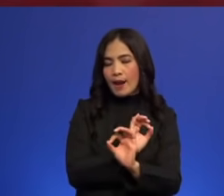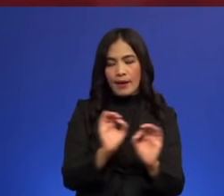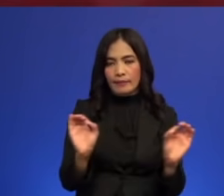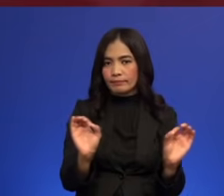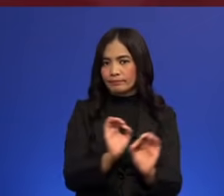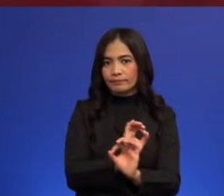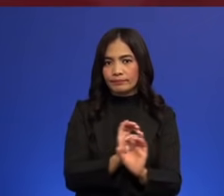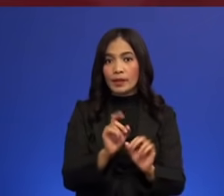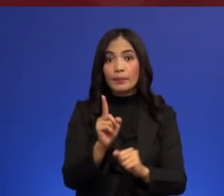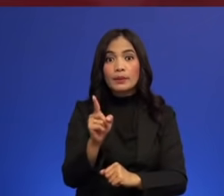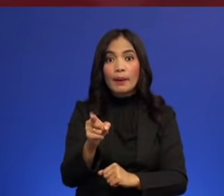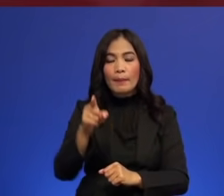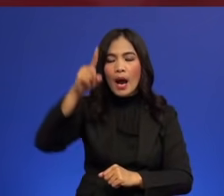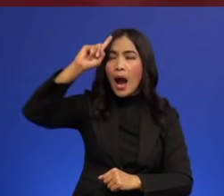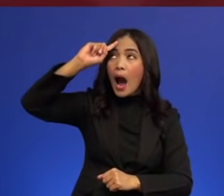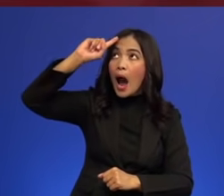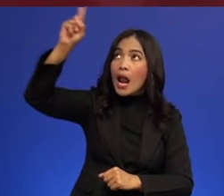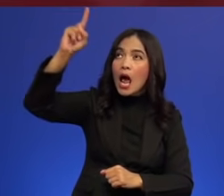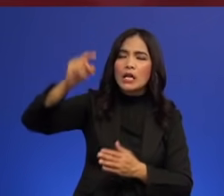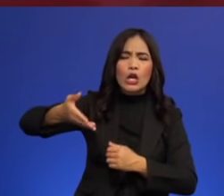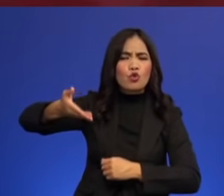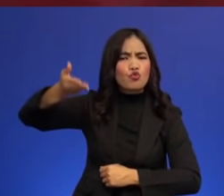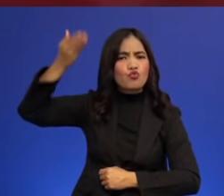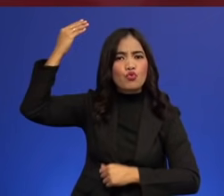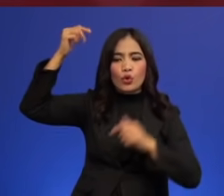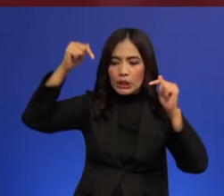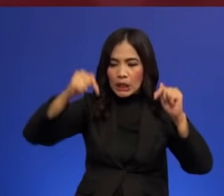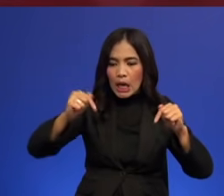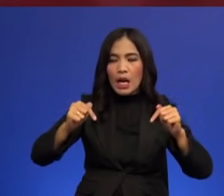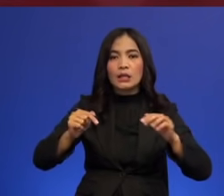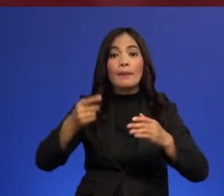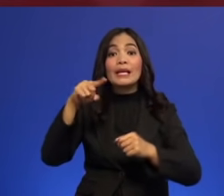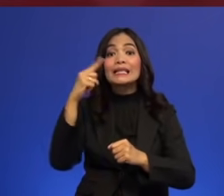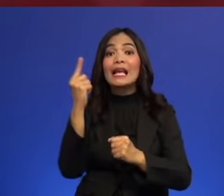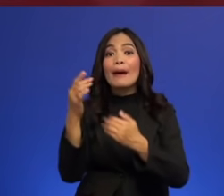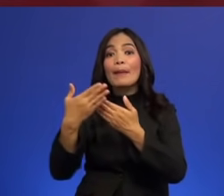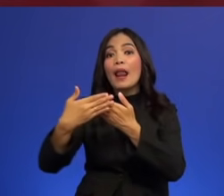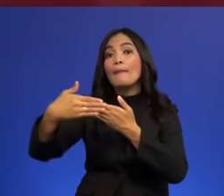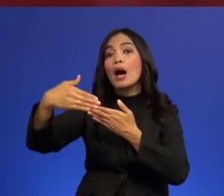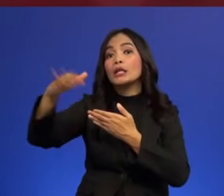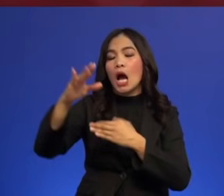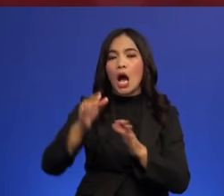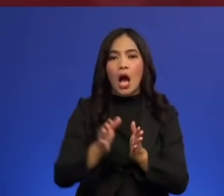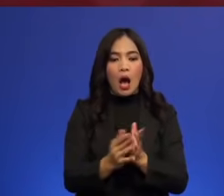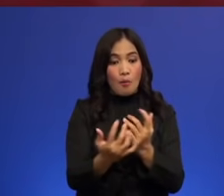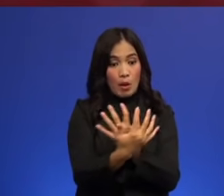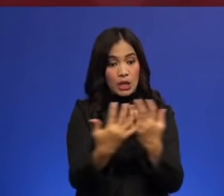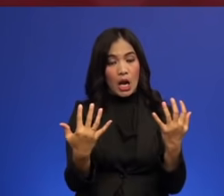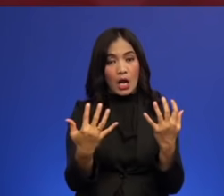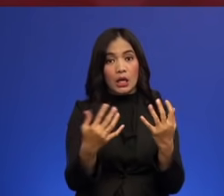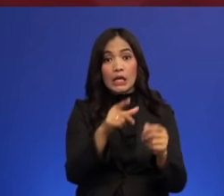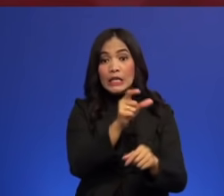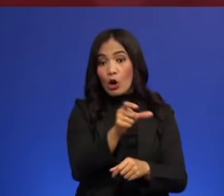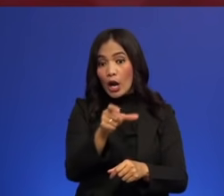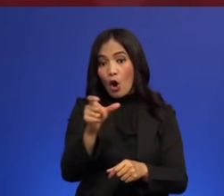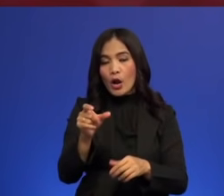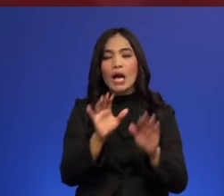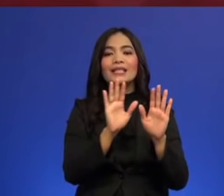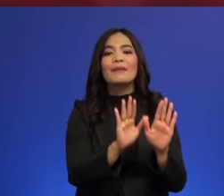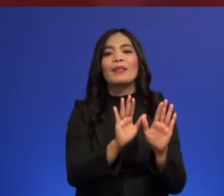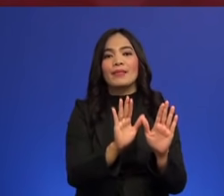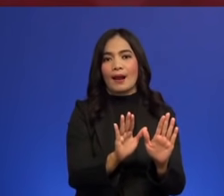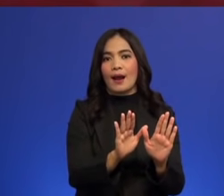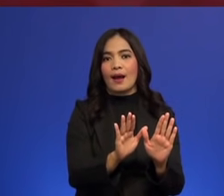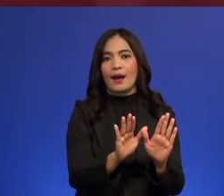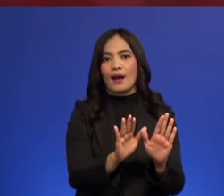lagi. Karena Allah dari kekal sampai kekal. Manusia itu sementara.